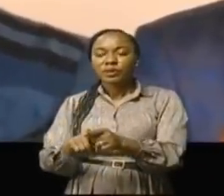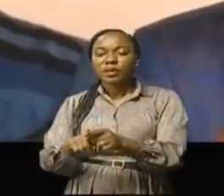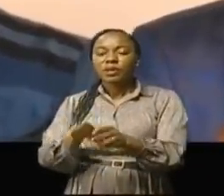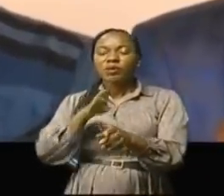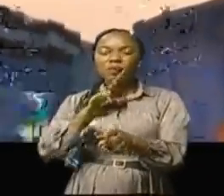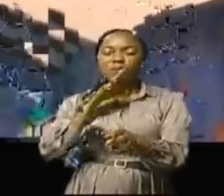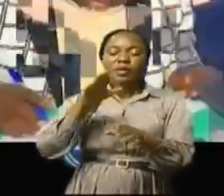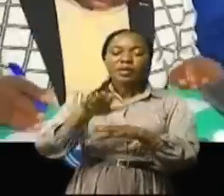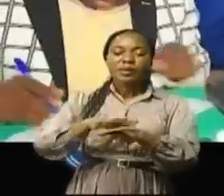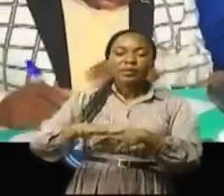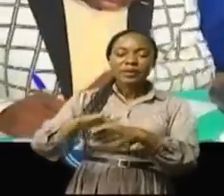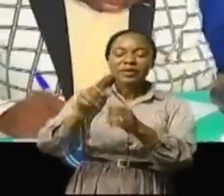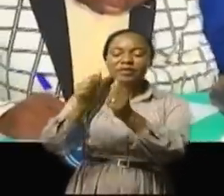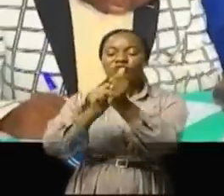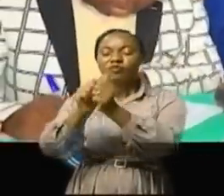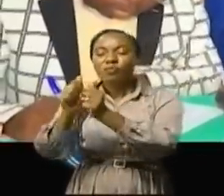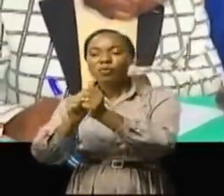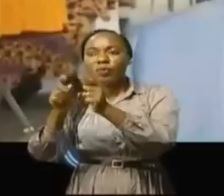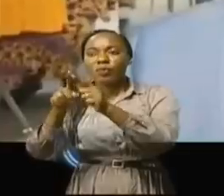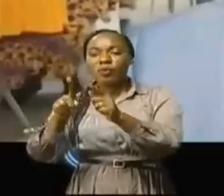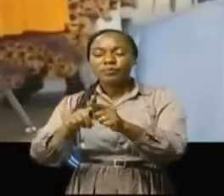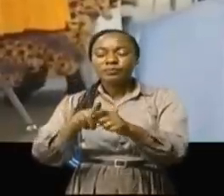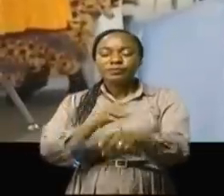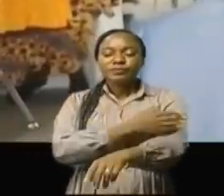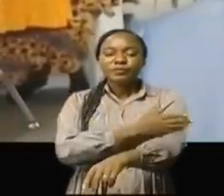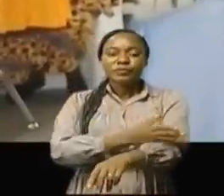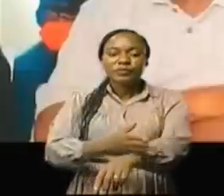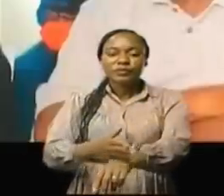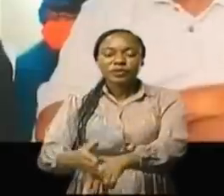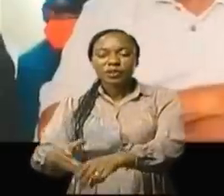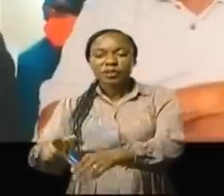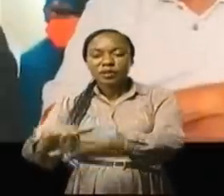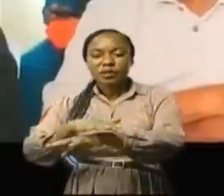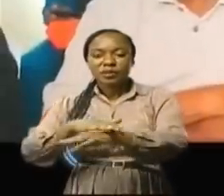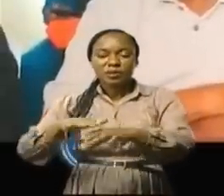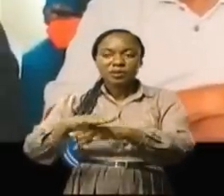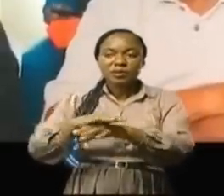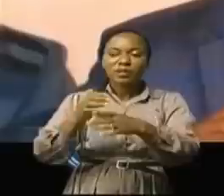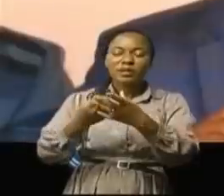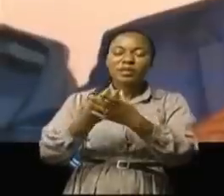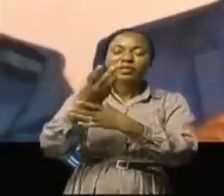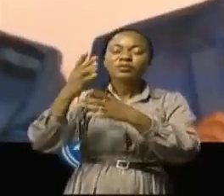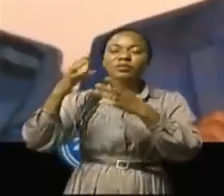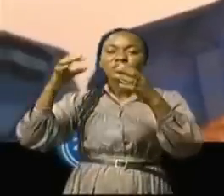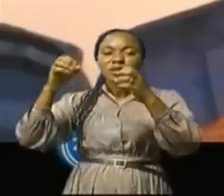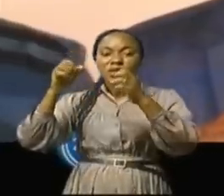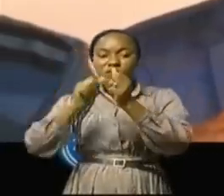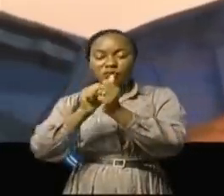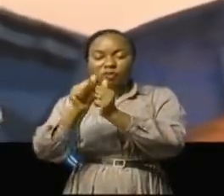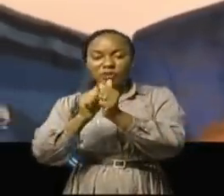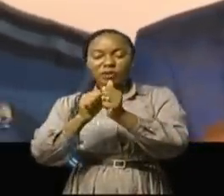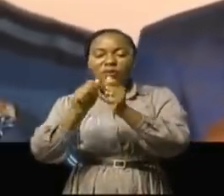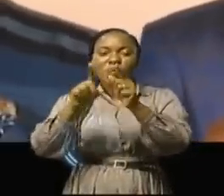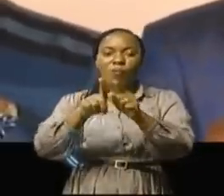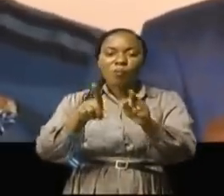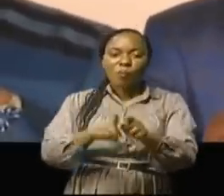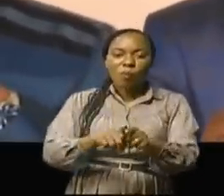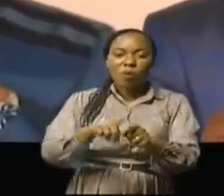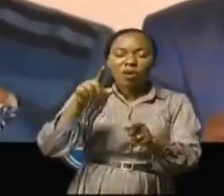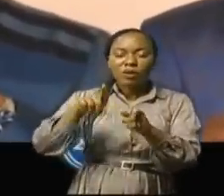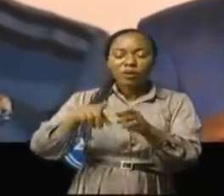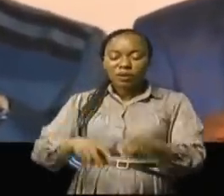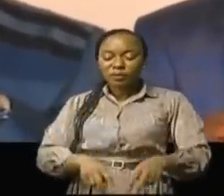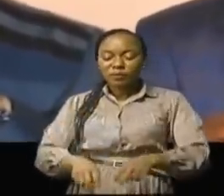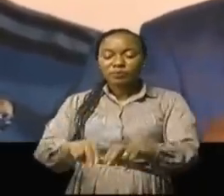les paysages forestiers et atténuer la pression sur la ressource forestière. Kalala Ilunga Mbayo-Baudouin a